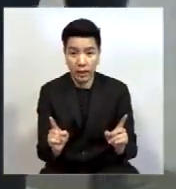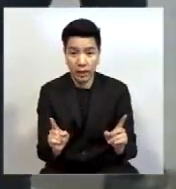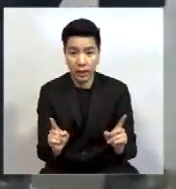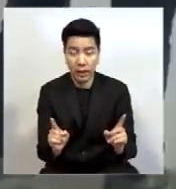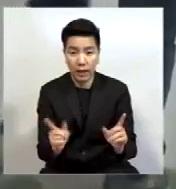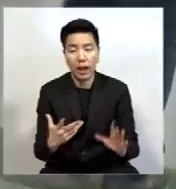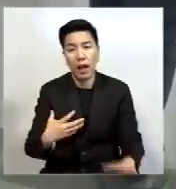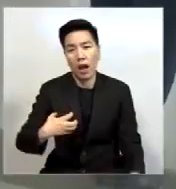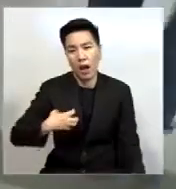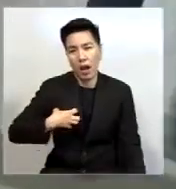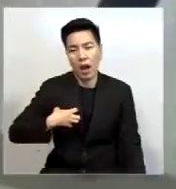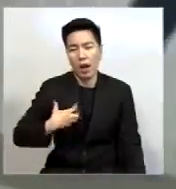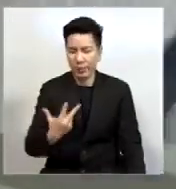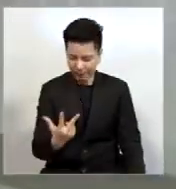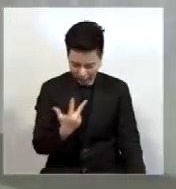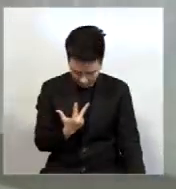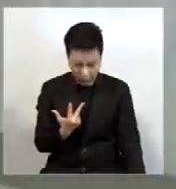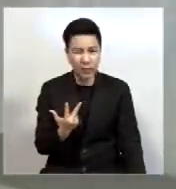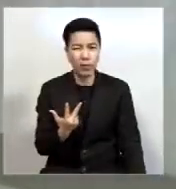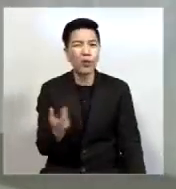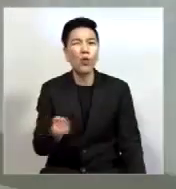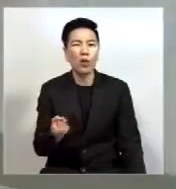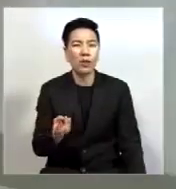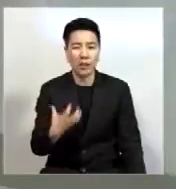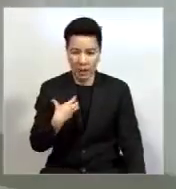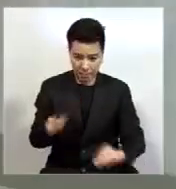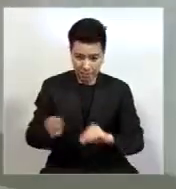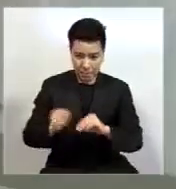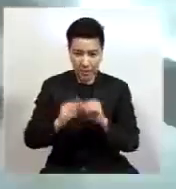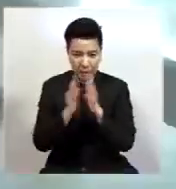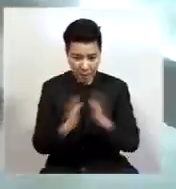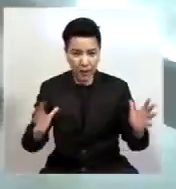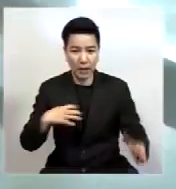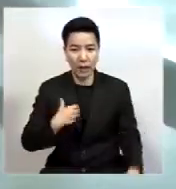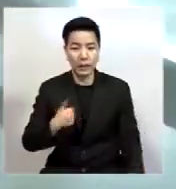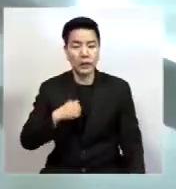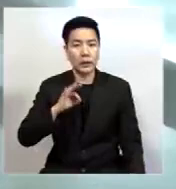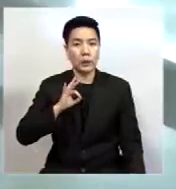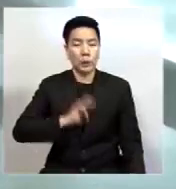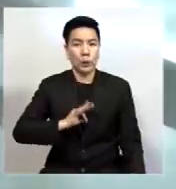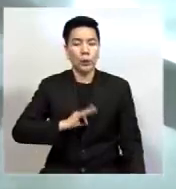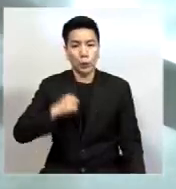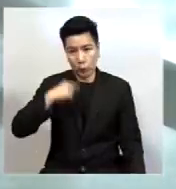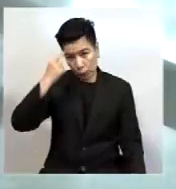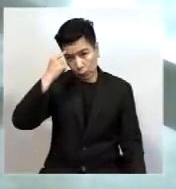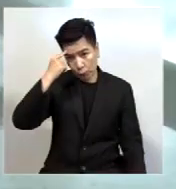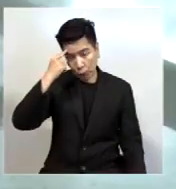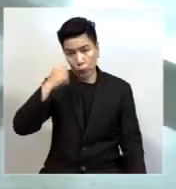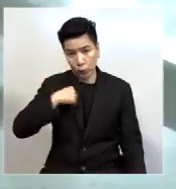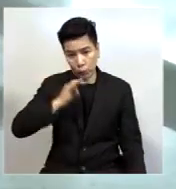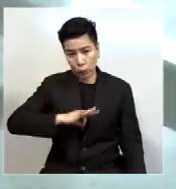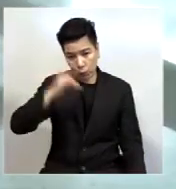แต่อยากให้มัน3ชิ้นมันน้อยไปอะค่ะอยากให้แจกมากกว่านี้อะค่ะ คือเราตระหนกในเรื่องนี้อยู่แล้วเพราะว่าตอน